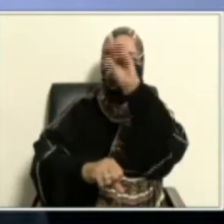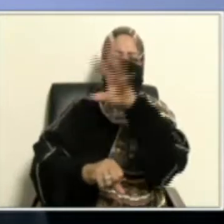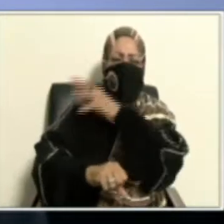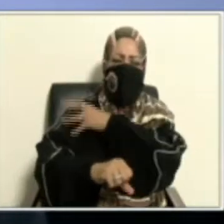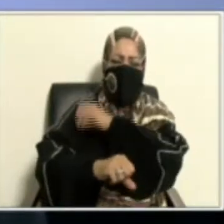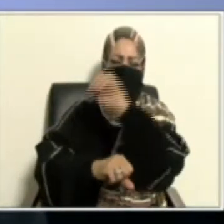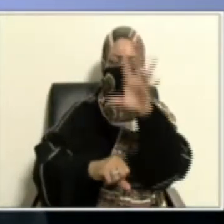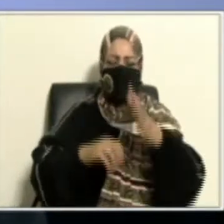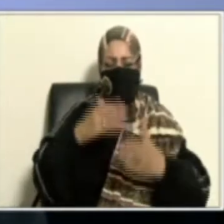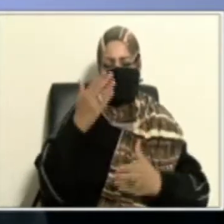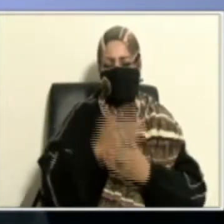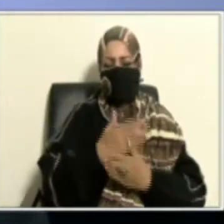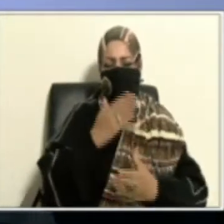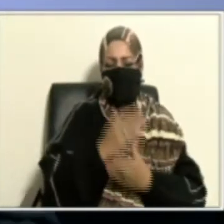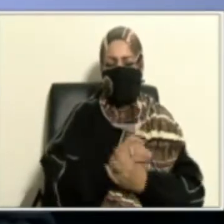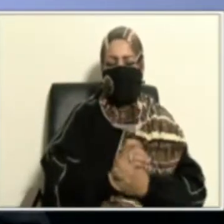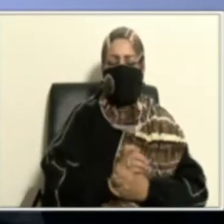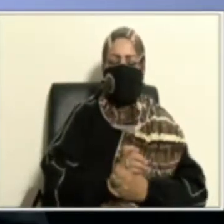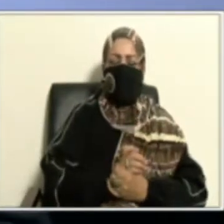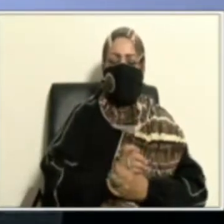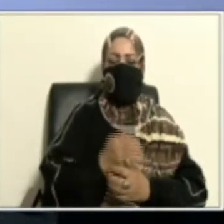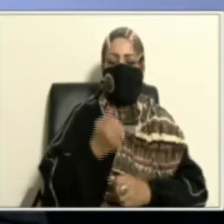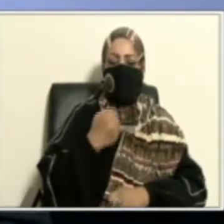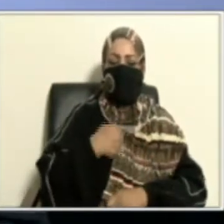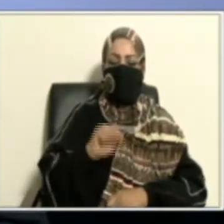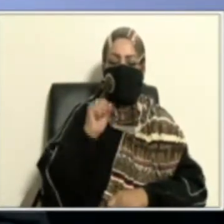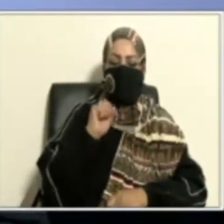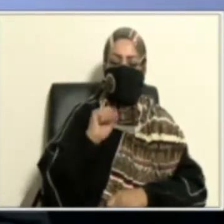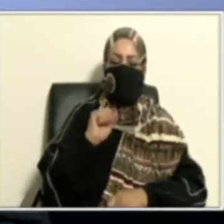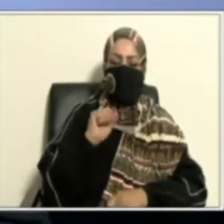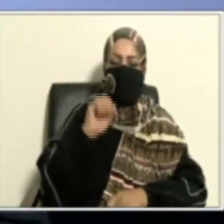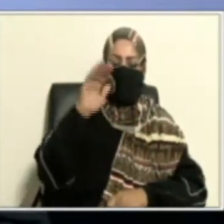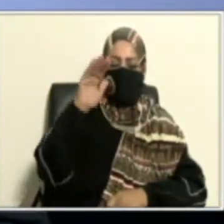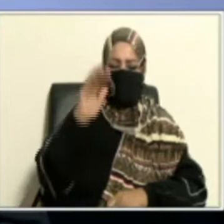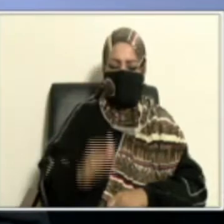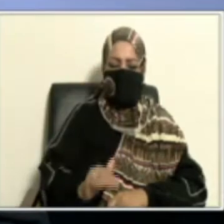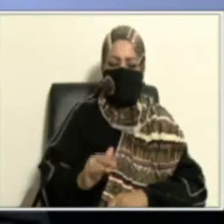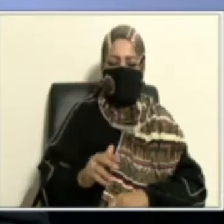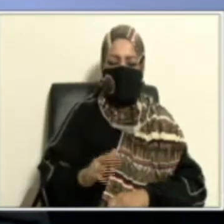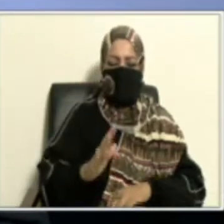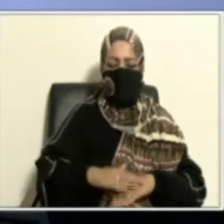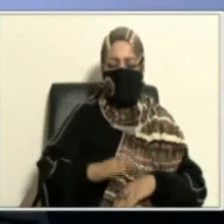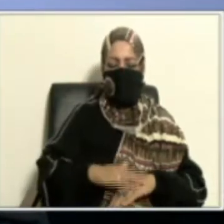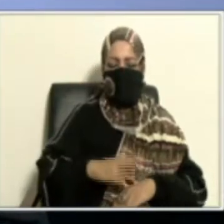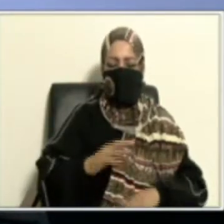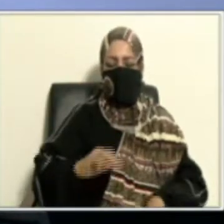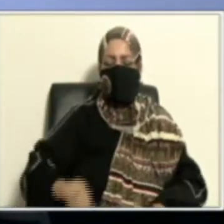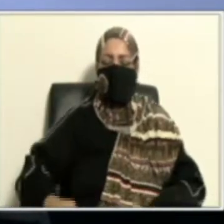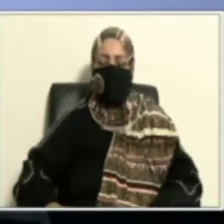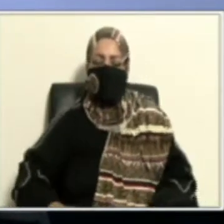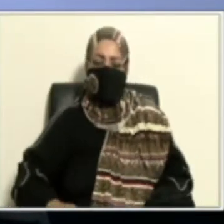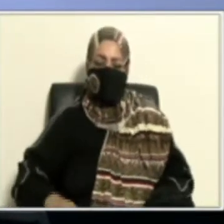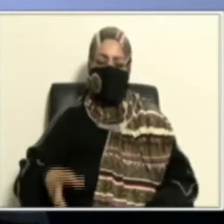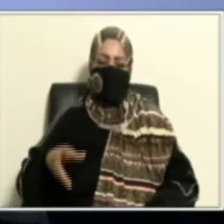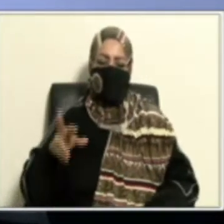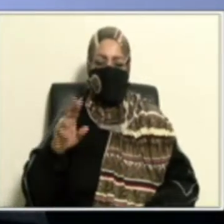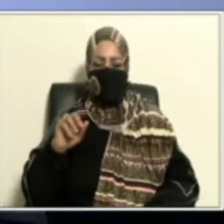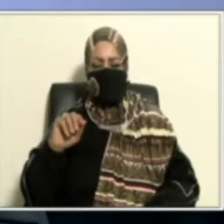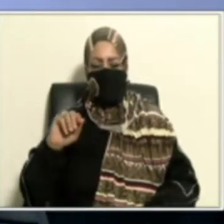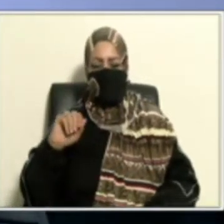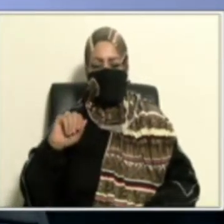الأخ أخرج إلى فاصل قصير ثم أكمل الإجابة عن بقية الأسئلة بإذن الله